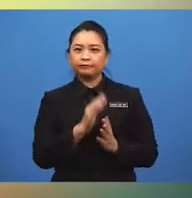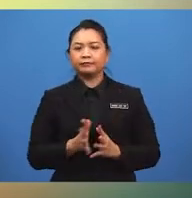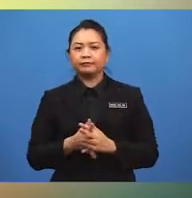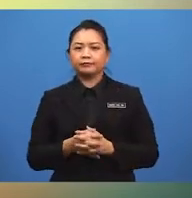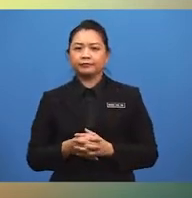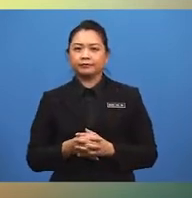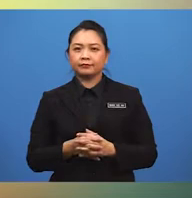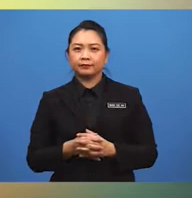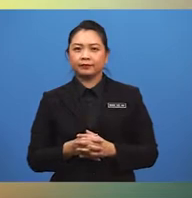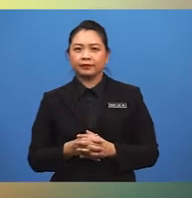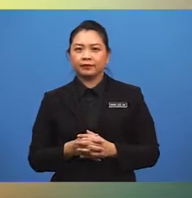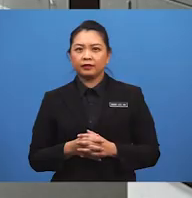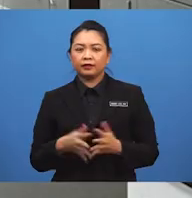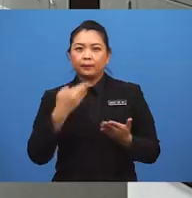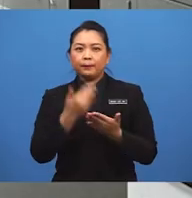melaluinya.